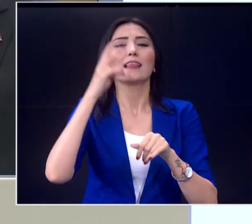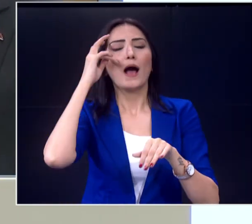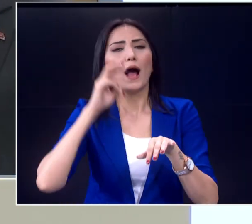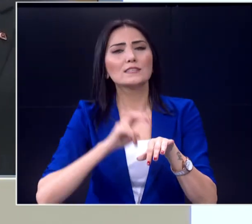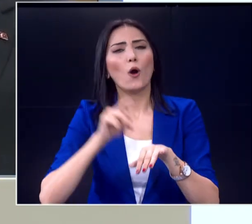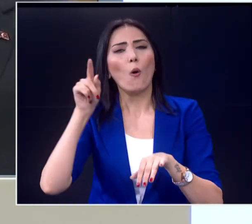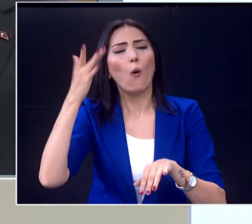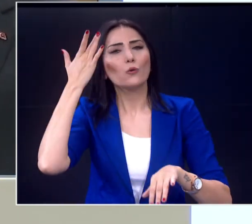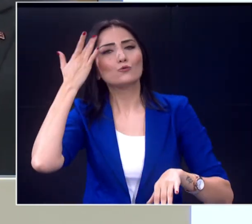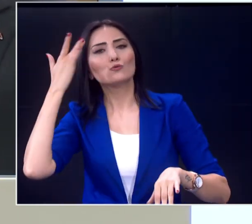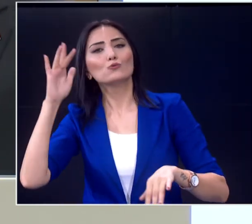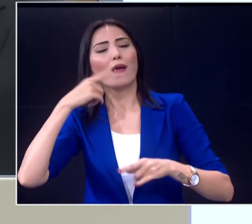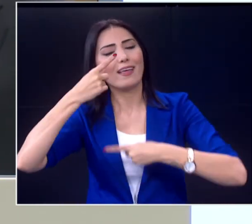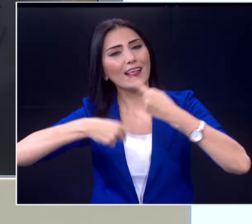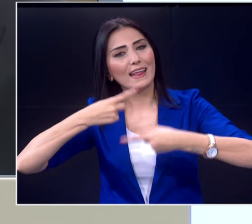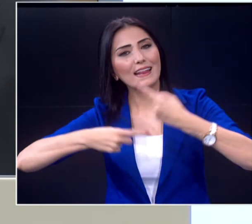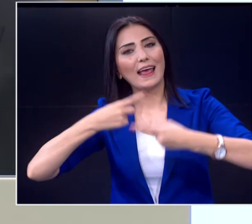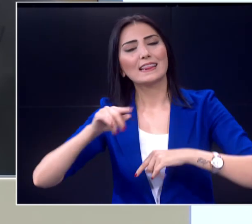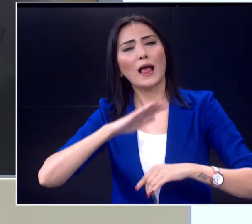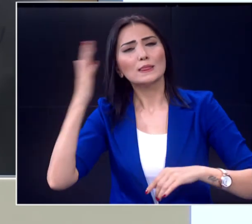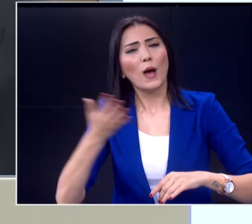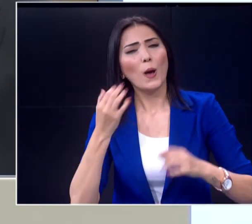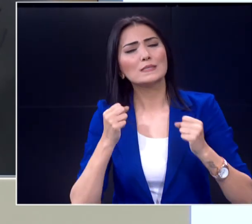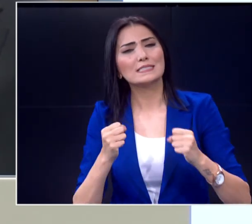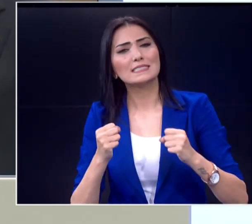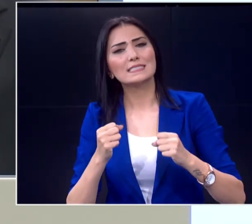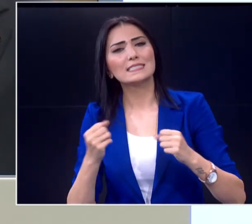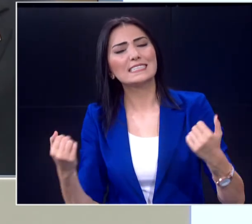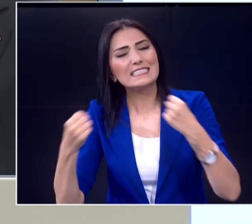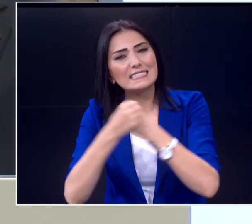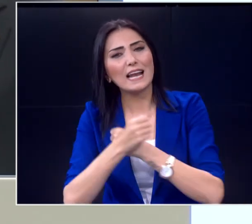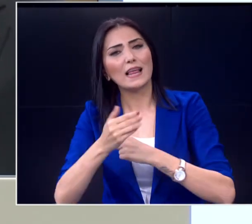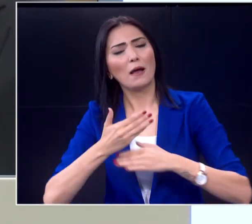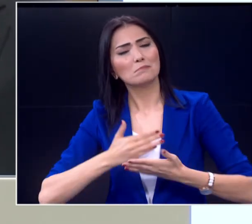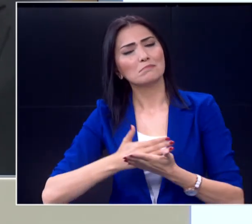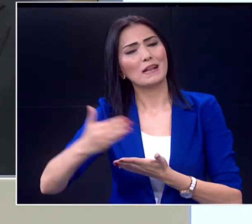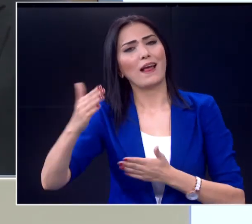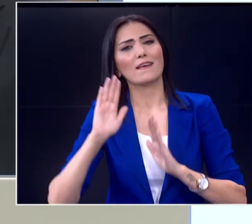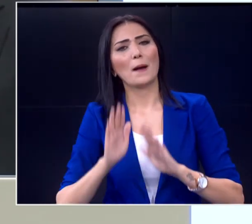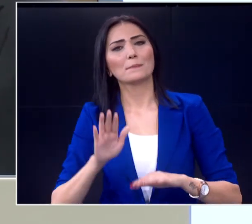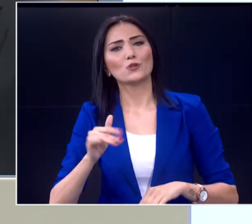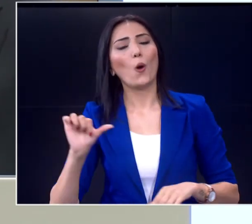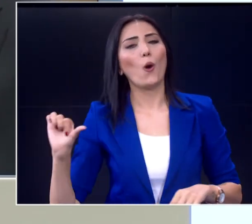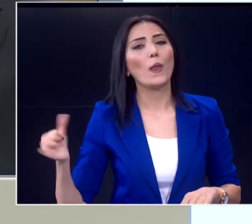o kültüre, geleneğe daha sıkı sarılarak ilerleyeceğiz.